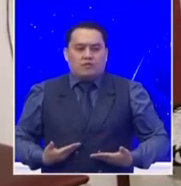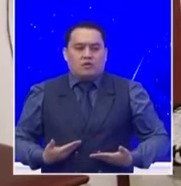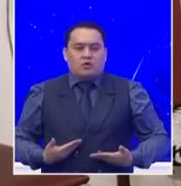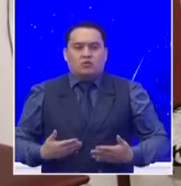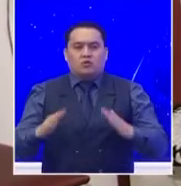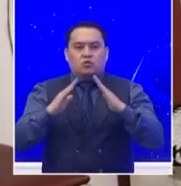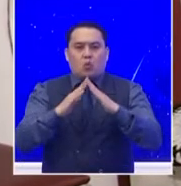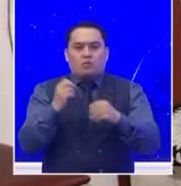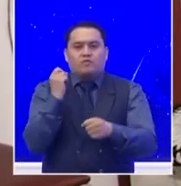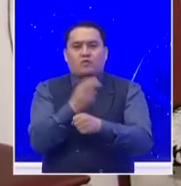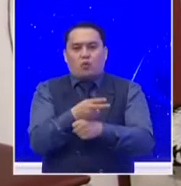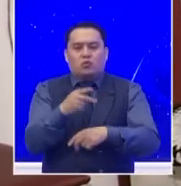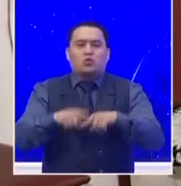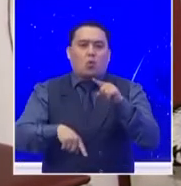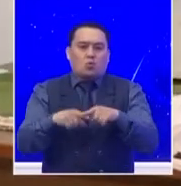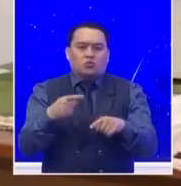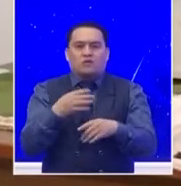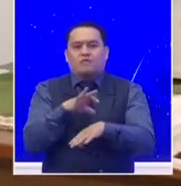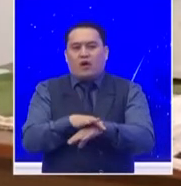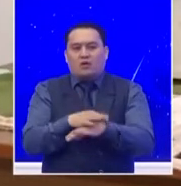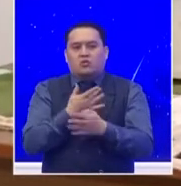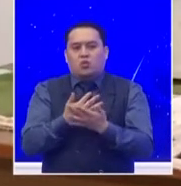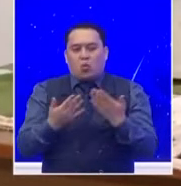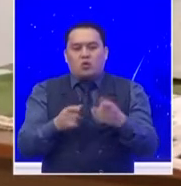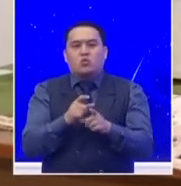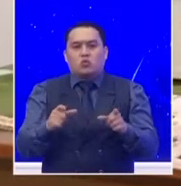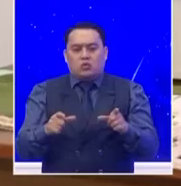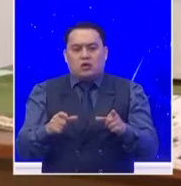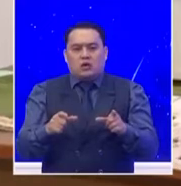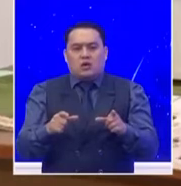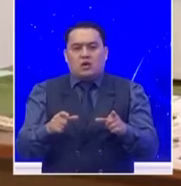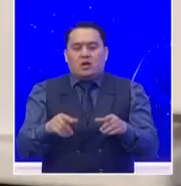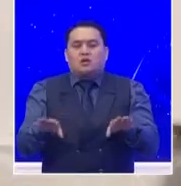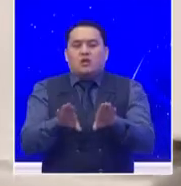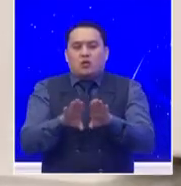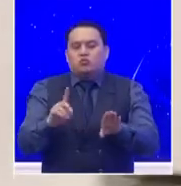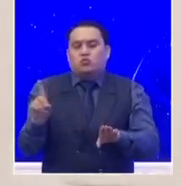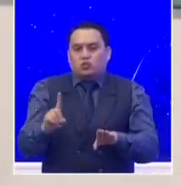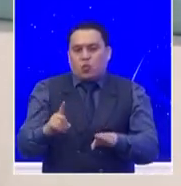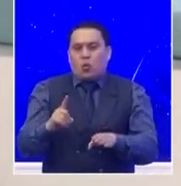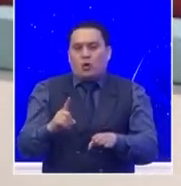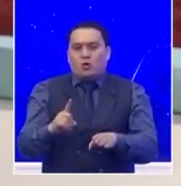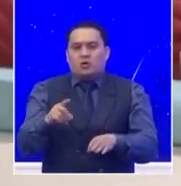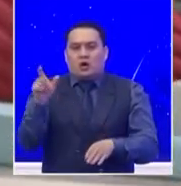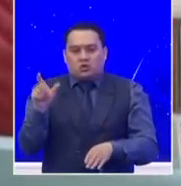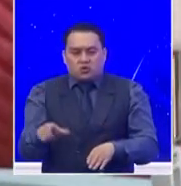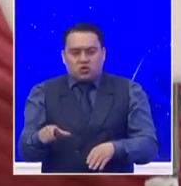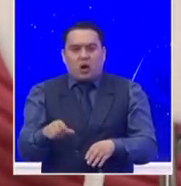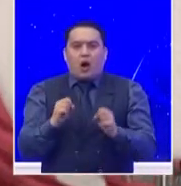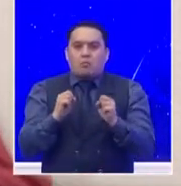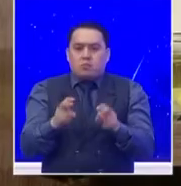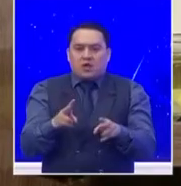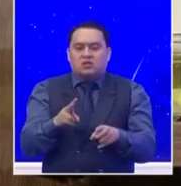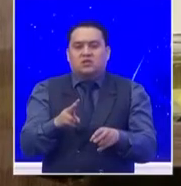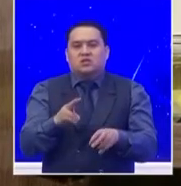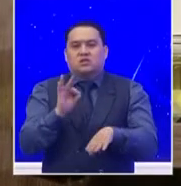дом, другого выгнали родственники. Но от факта существования бездомных людей не отмахнуться, равно как и от того, что они являются потенциальными носителями опасных